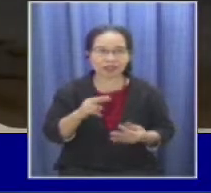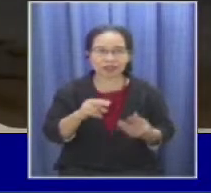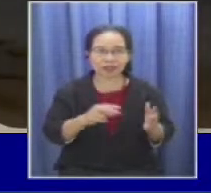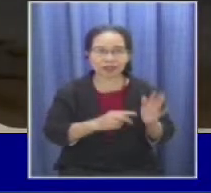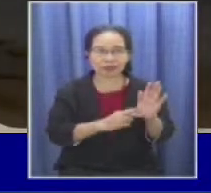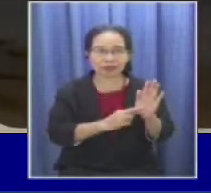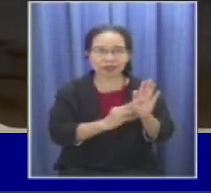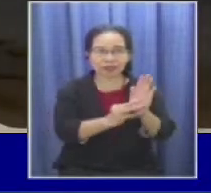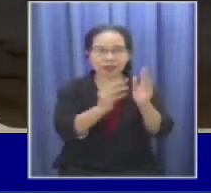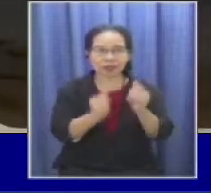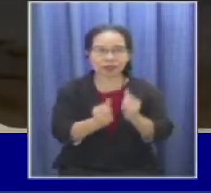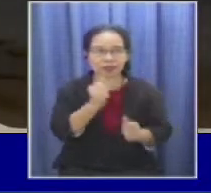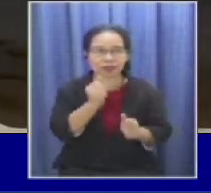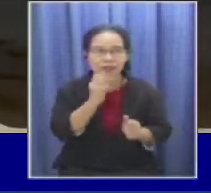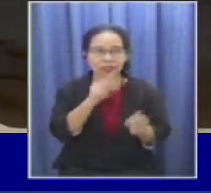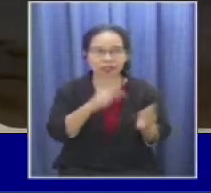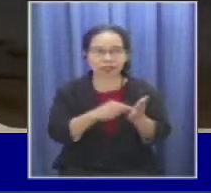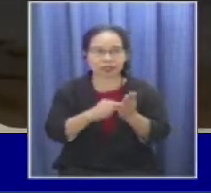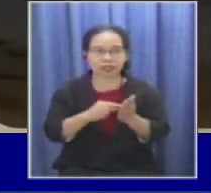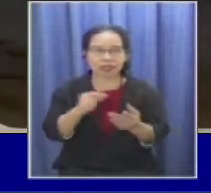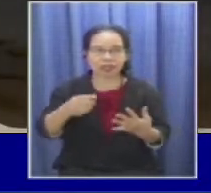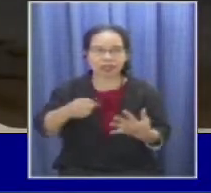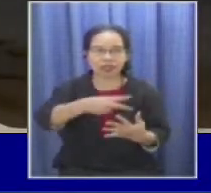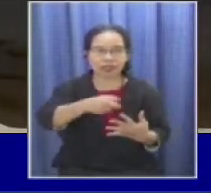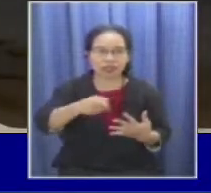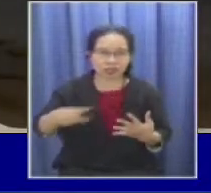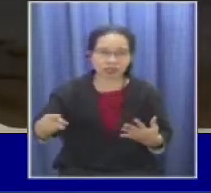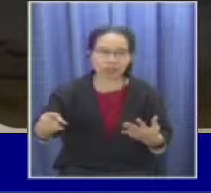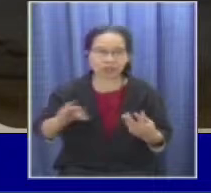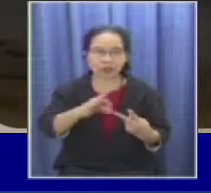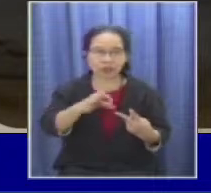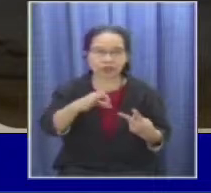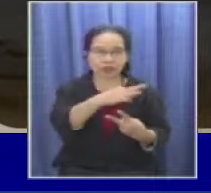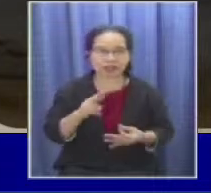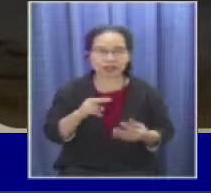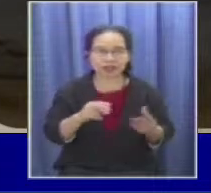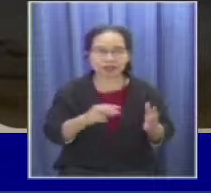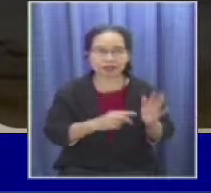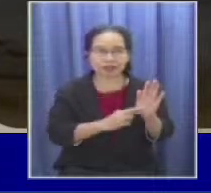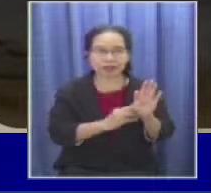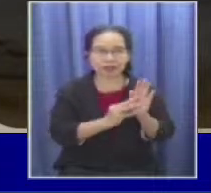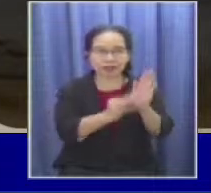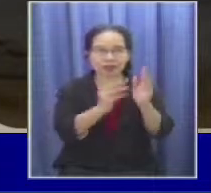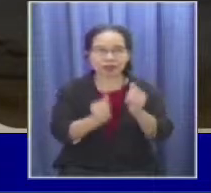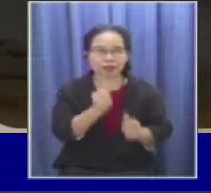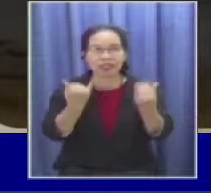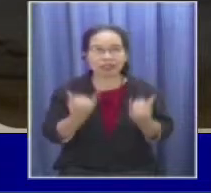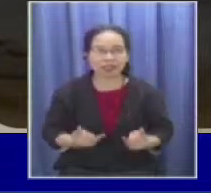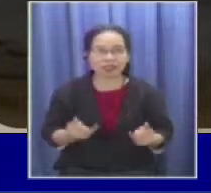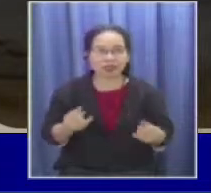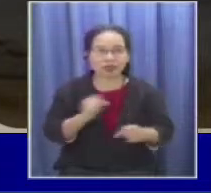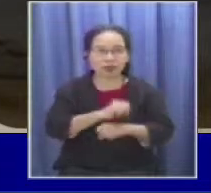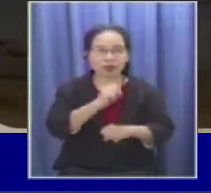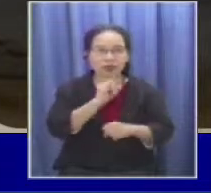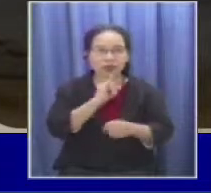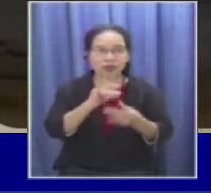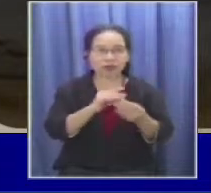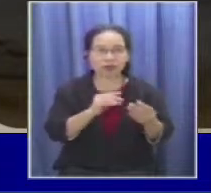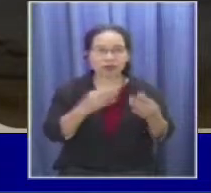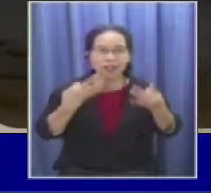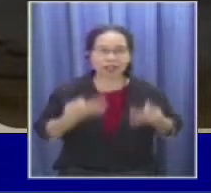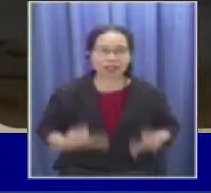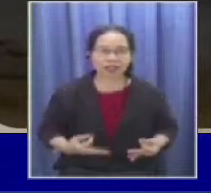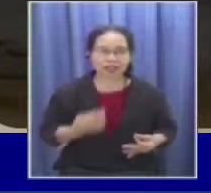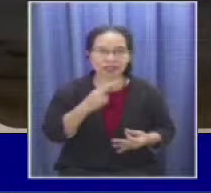bɛn yɛnken kan Galatifoɔ nwoma 10:19 Galatians 5:19 na honam nnwuma no de pefe ɛne